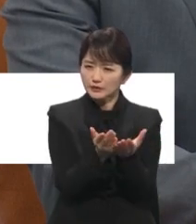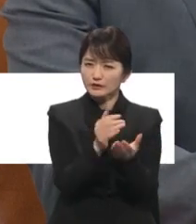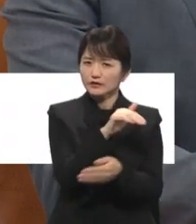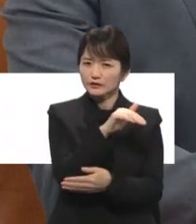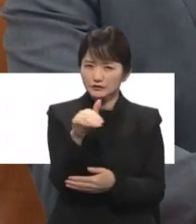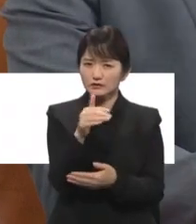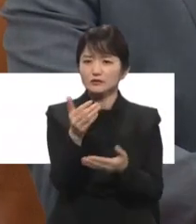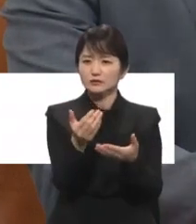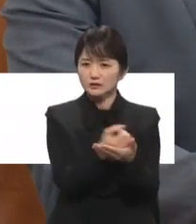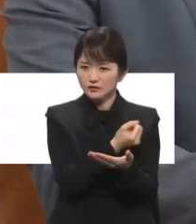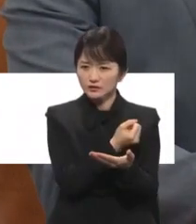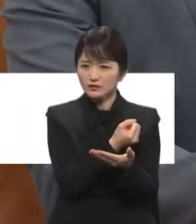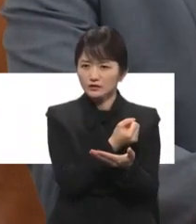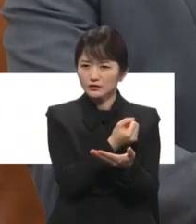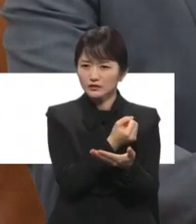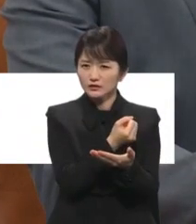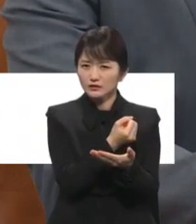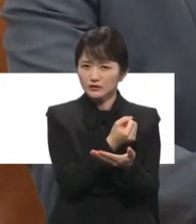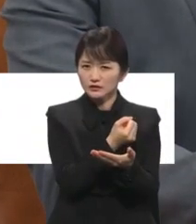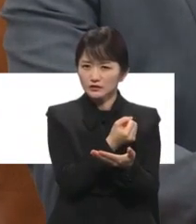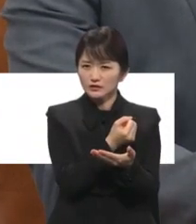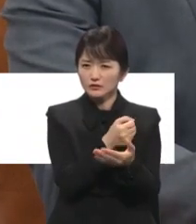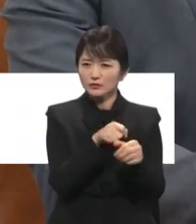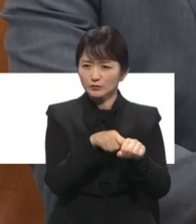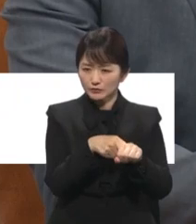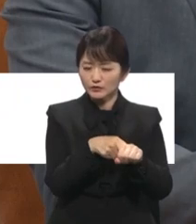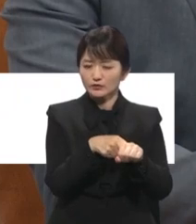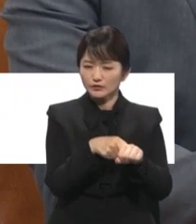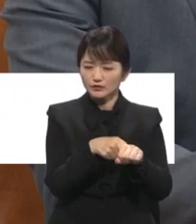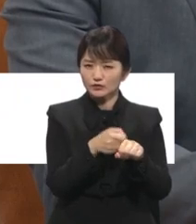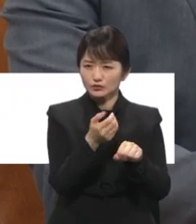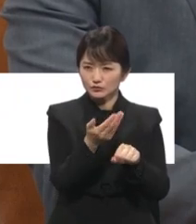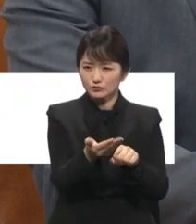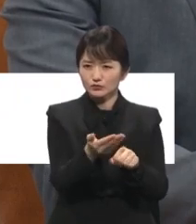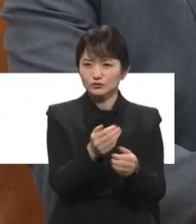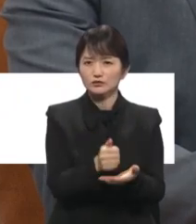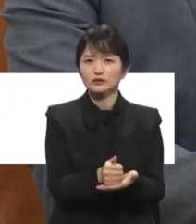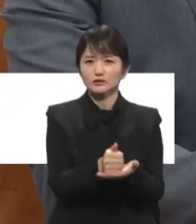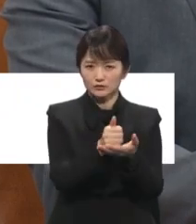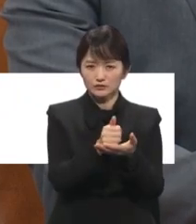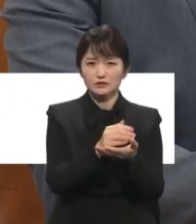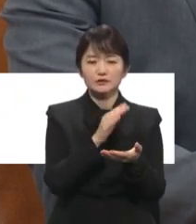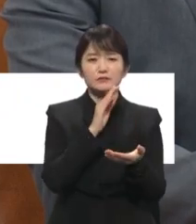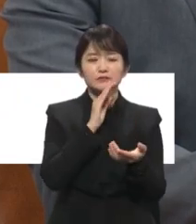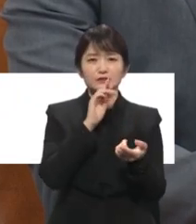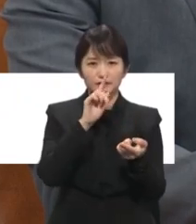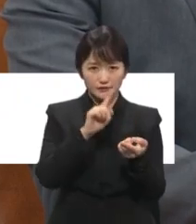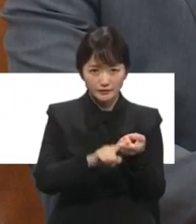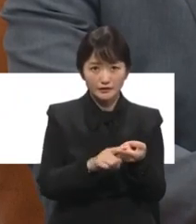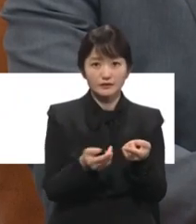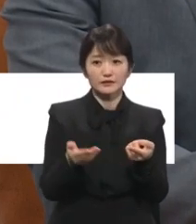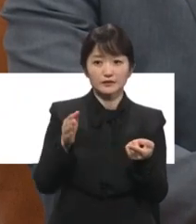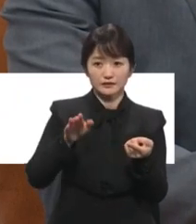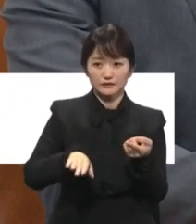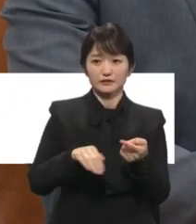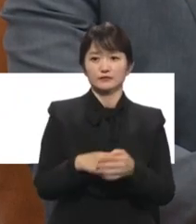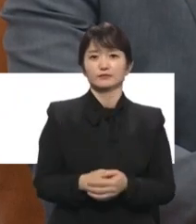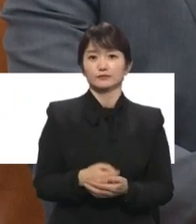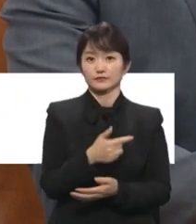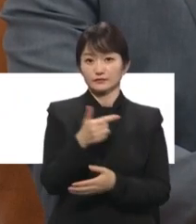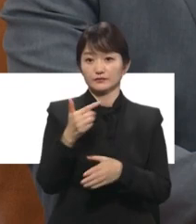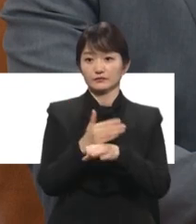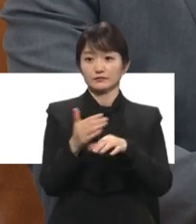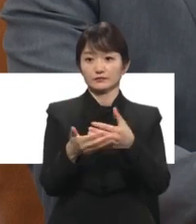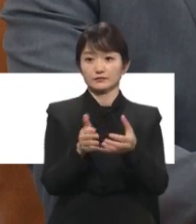기준을 가지고 이루어진 것으로 존중돼야 마땅합니다 보다 큰 정당을 위한